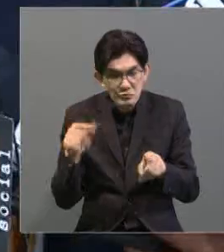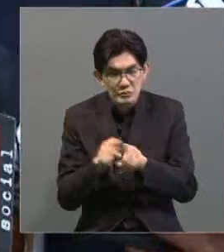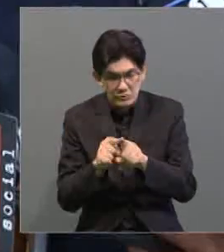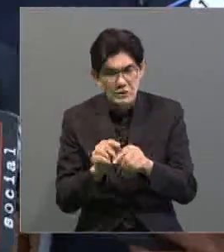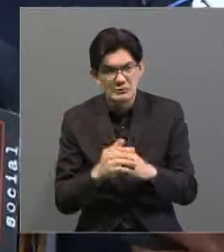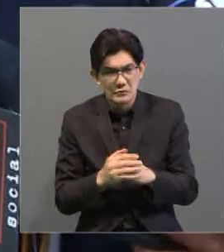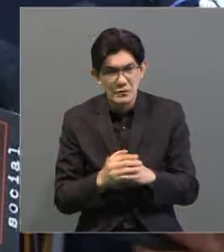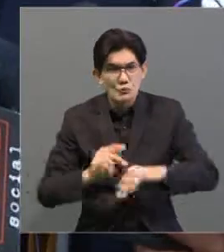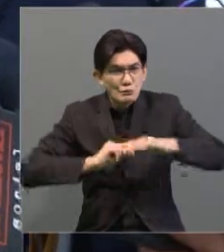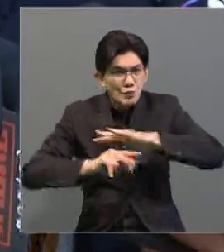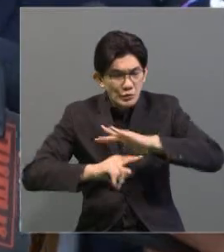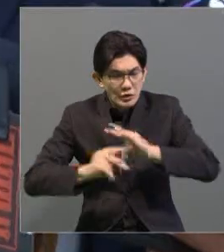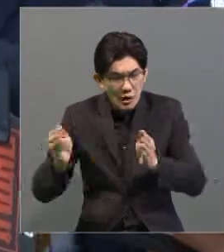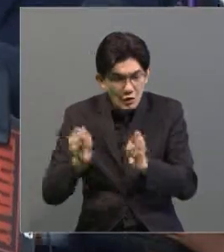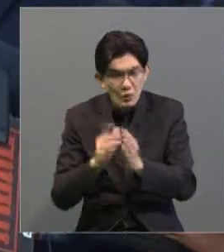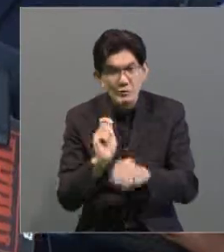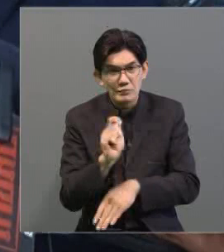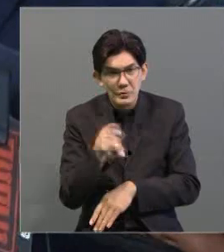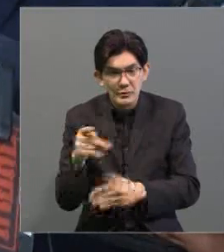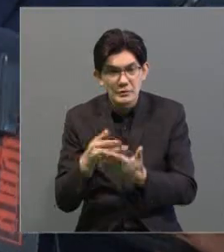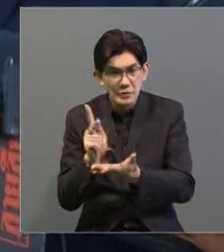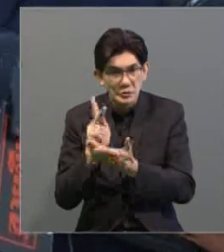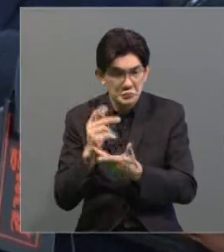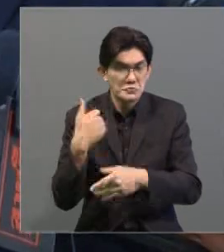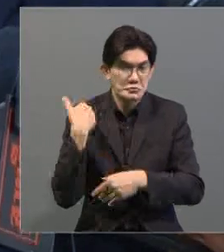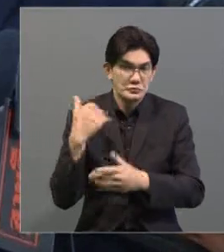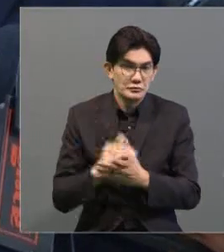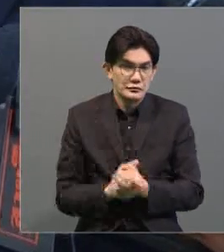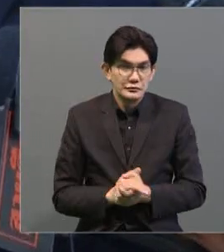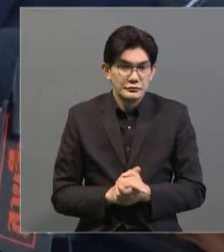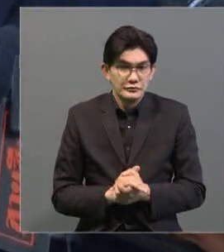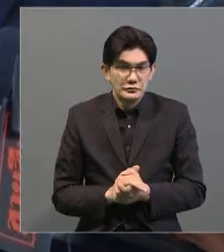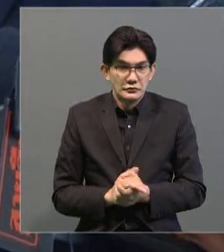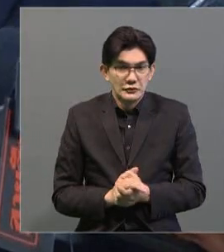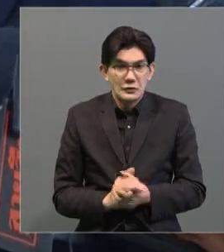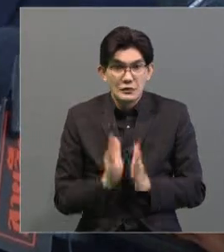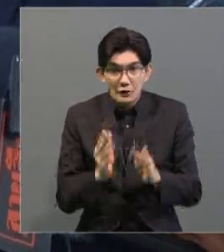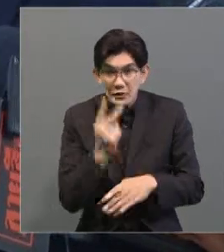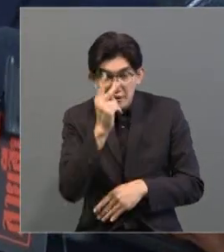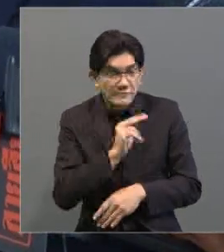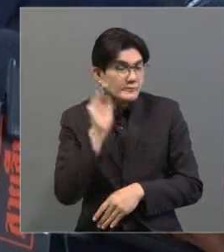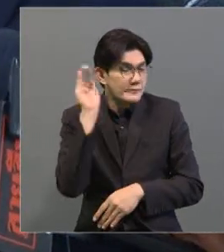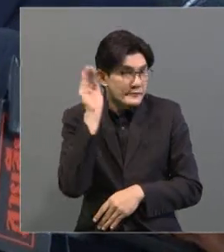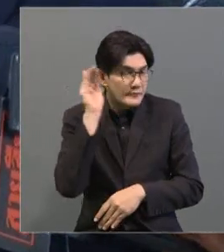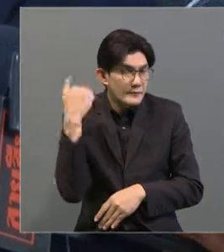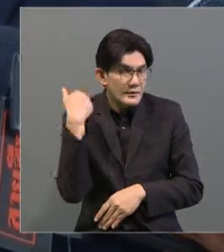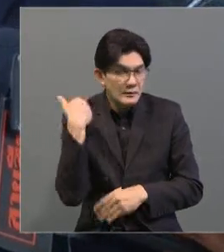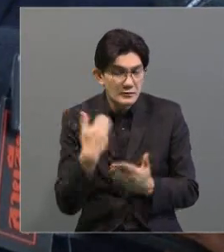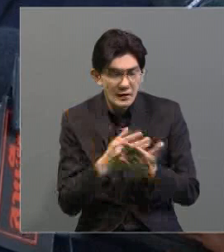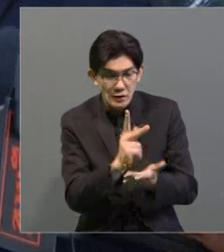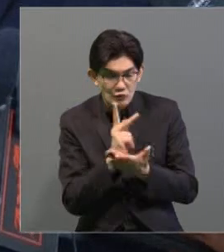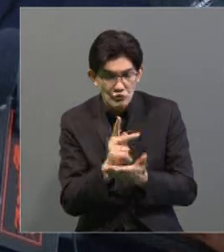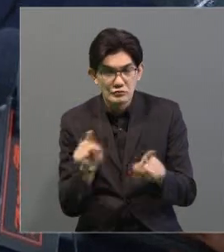พรีเซนเตอร์กับแอปพลิเคชันกู้เงินนอกระบบเจ้านี้ค่ะทำให้มีคนเห็นแล้วก็หลงเชื่อเข้าไป